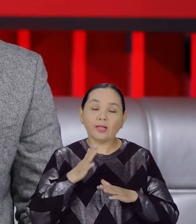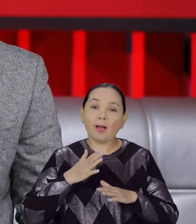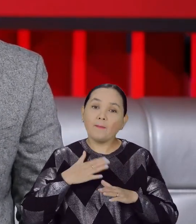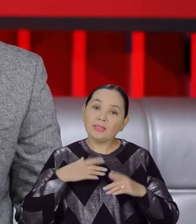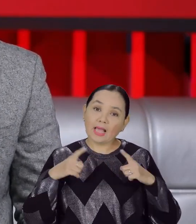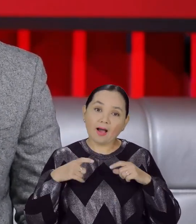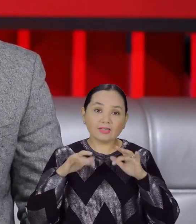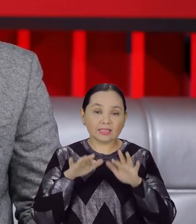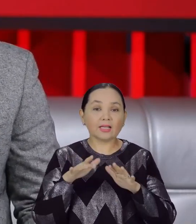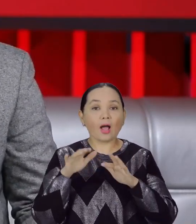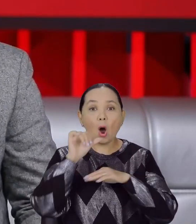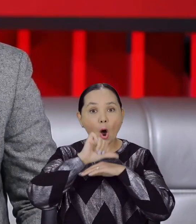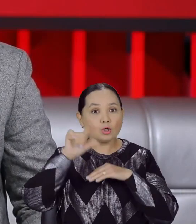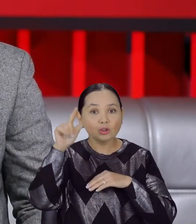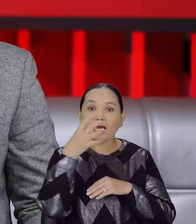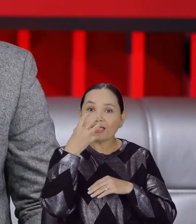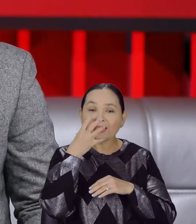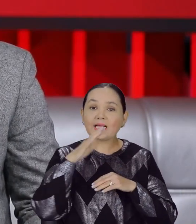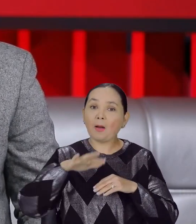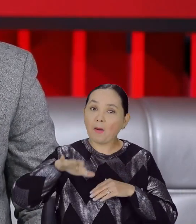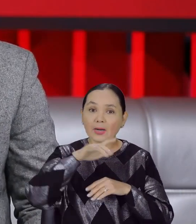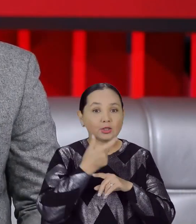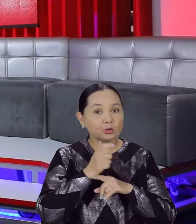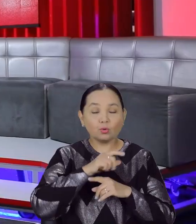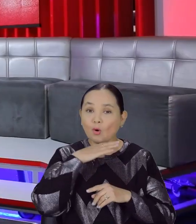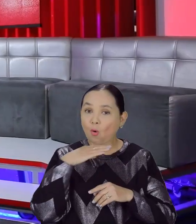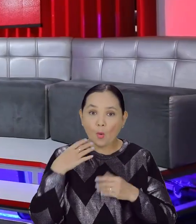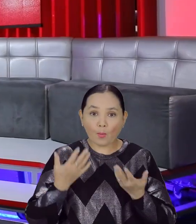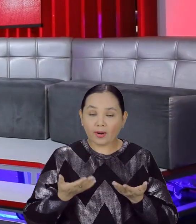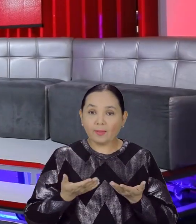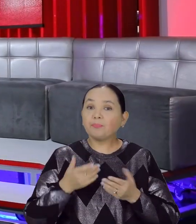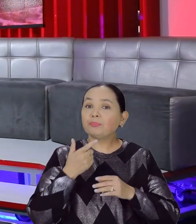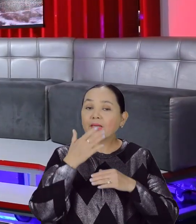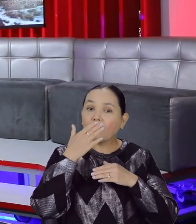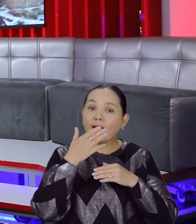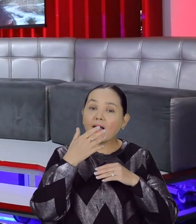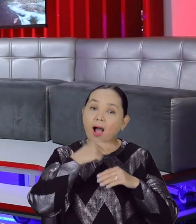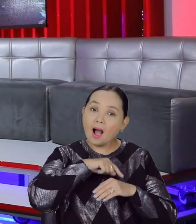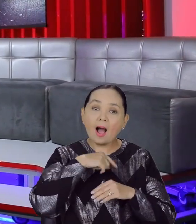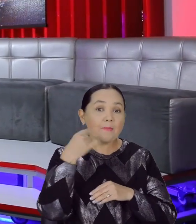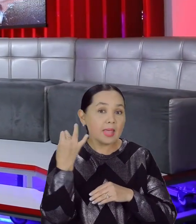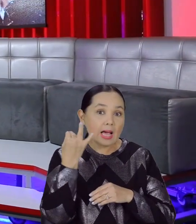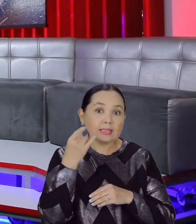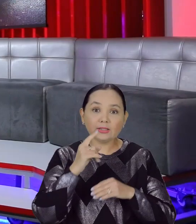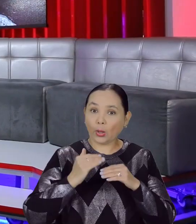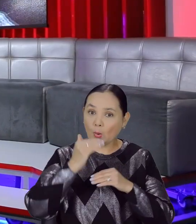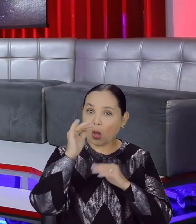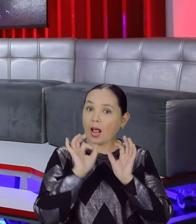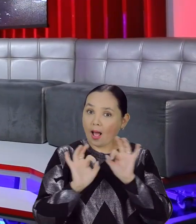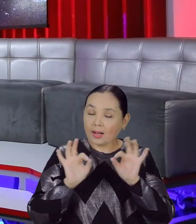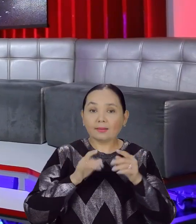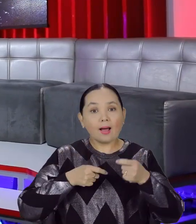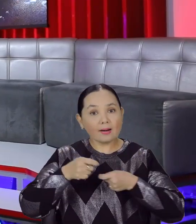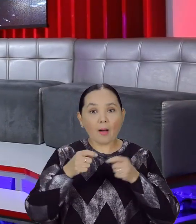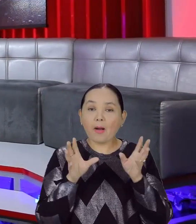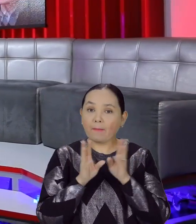xavs qiladiganlar xorijda, ayniqsa issiq mamlakatlarda juda ko'p. Eng ahamiyatlisi yuqorida aytib o'tildi,